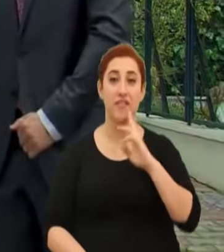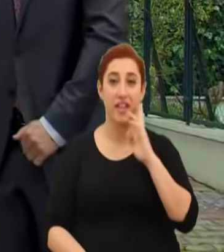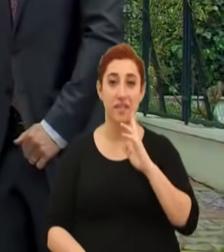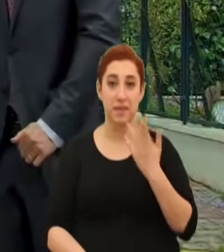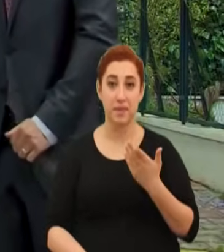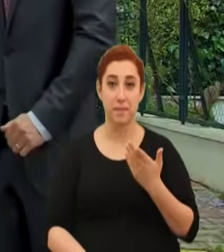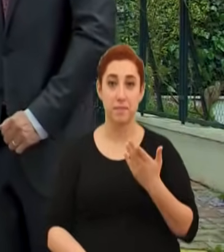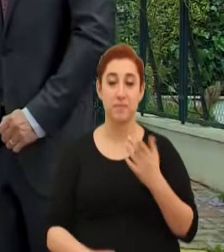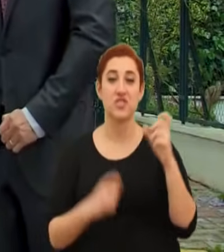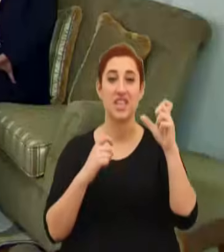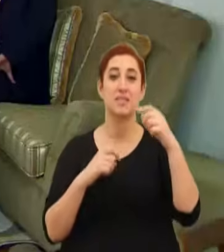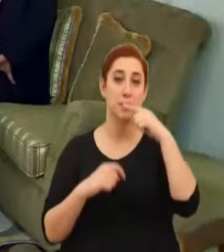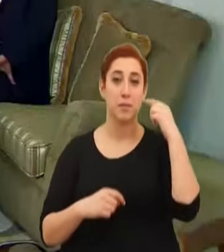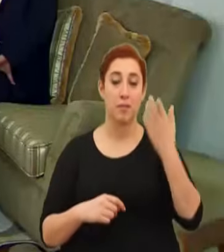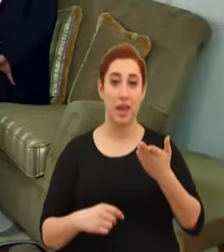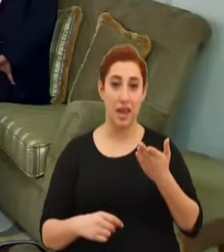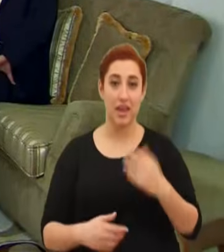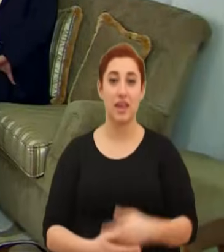Efendim, Cezmi Bey.